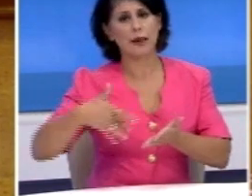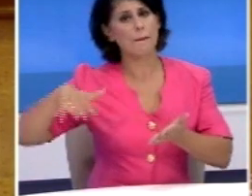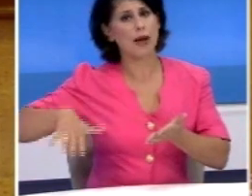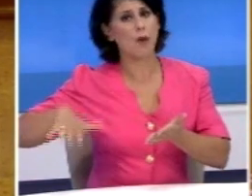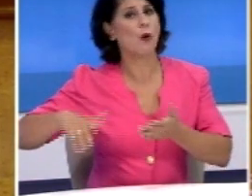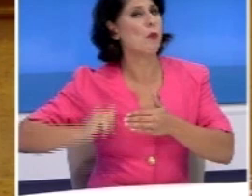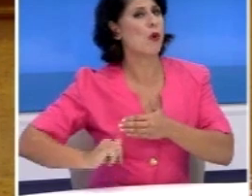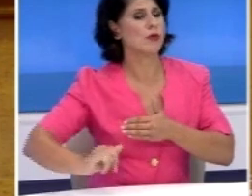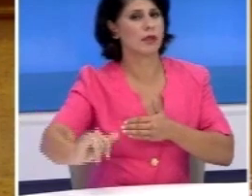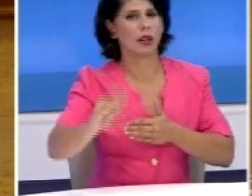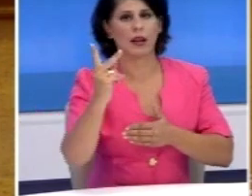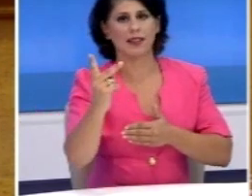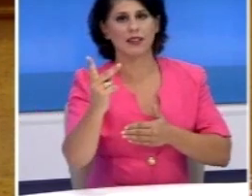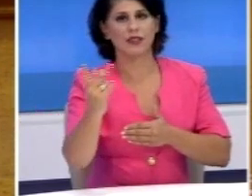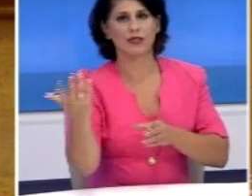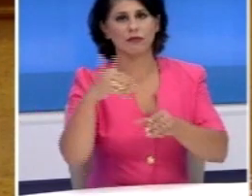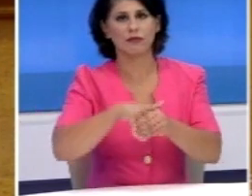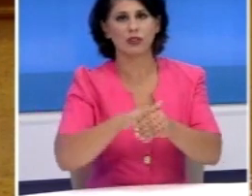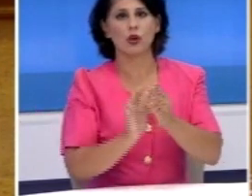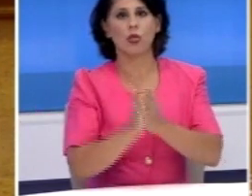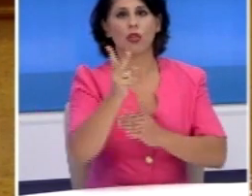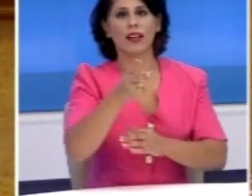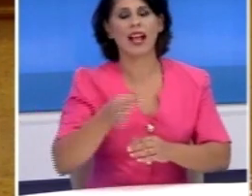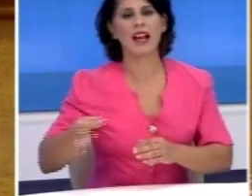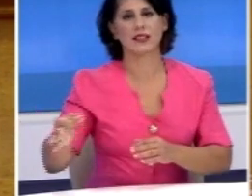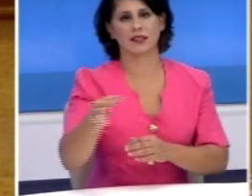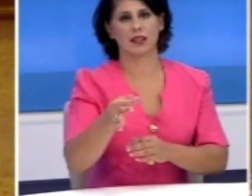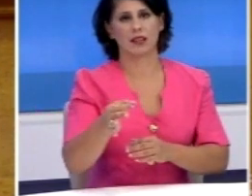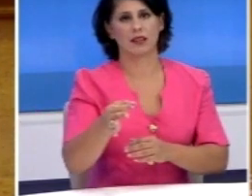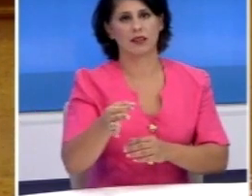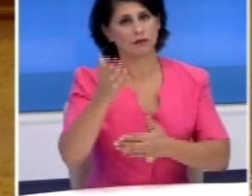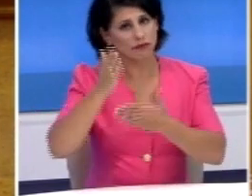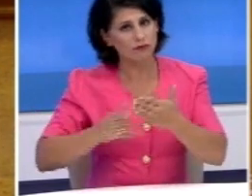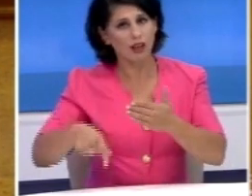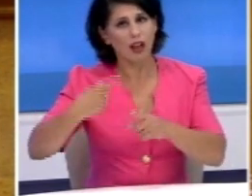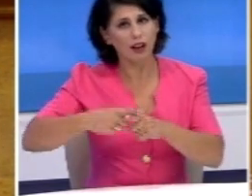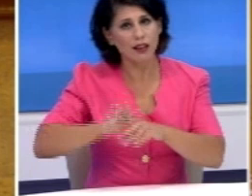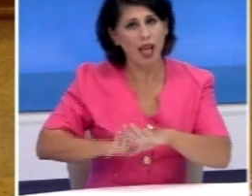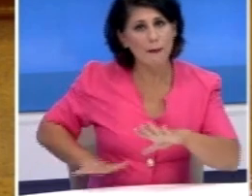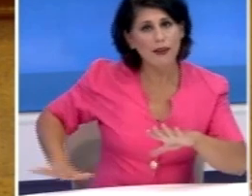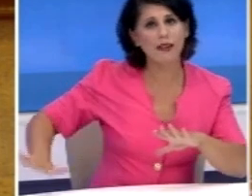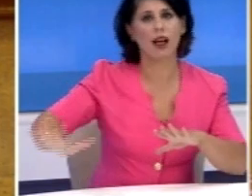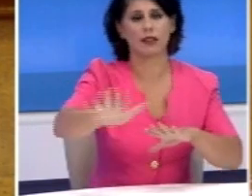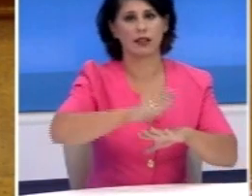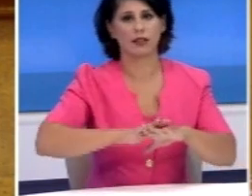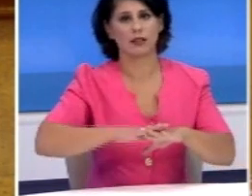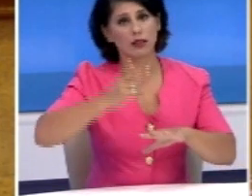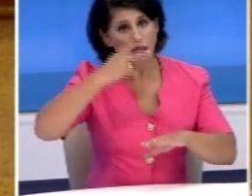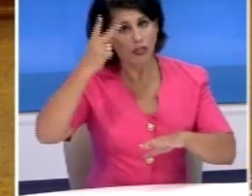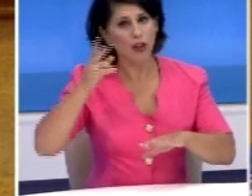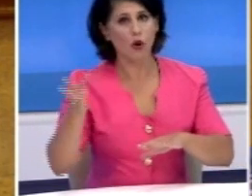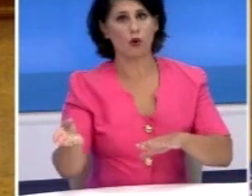Το Καστελόριζο είναι μέρος του συμπλέγματος της Δωδεκανήσου, τμήμα της ελληνικής επικράτειας και